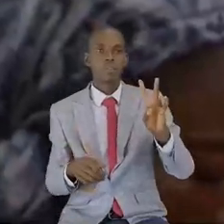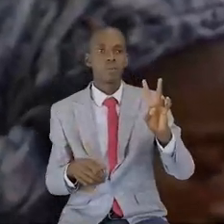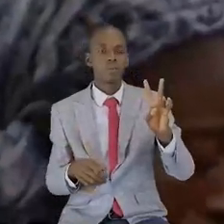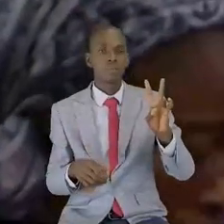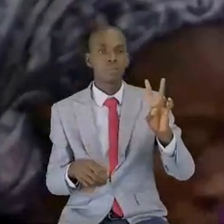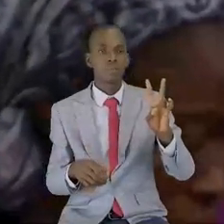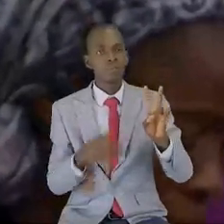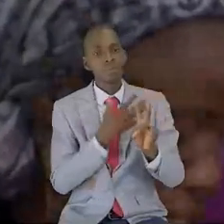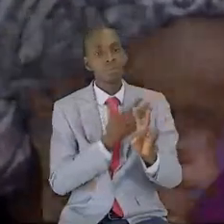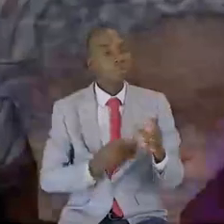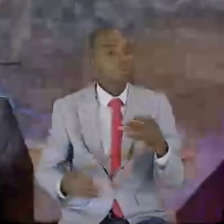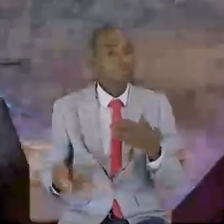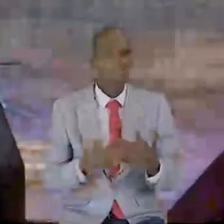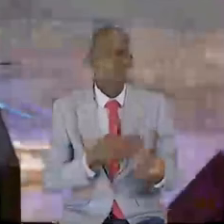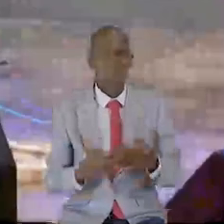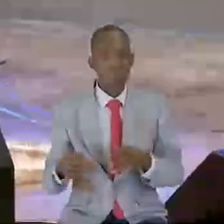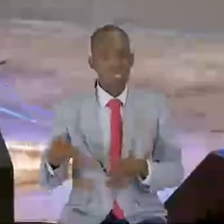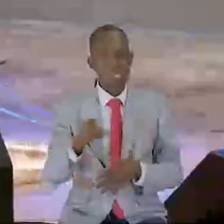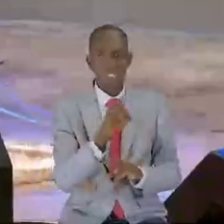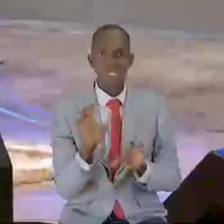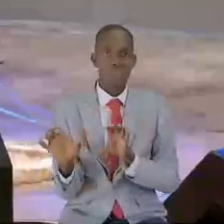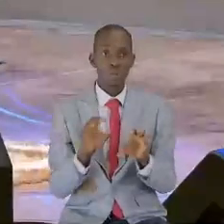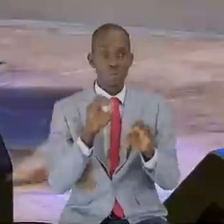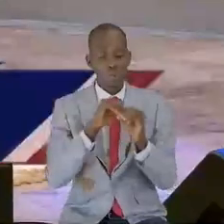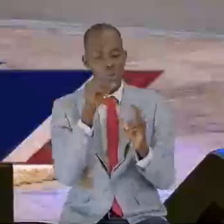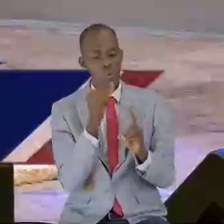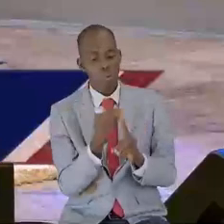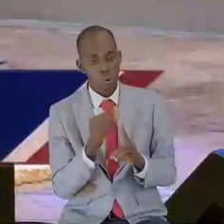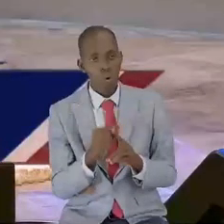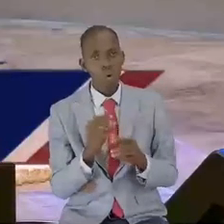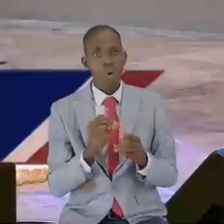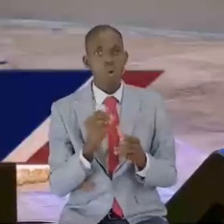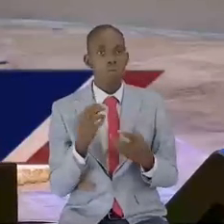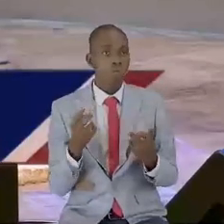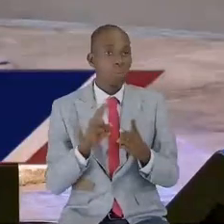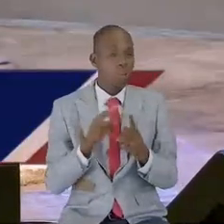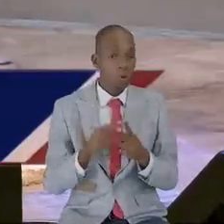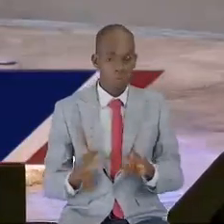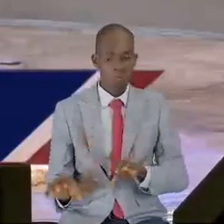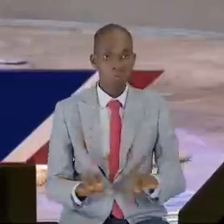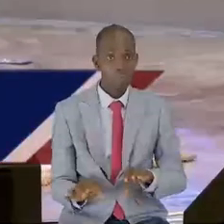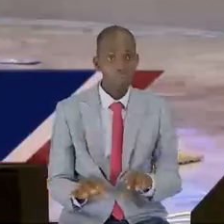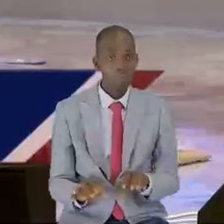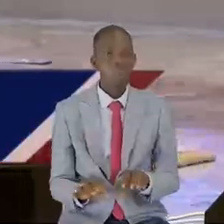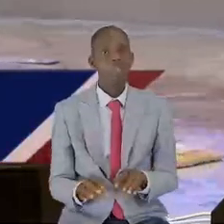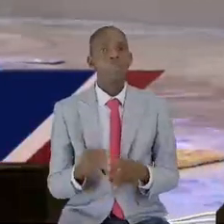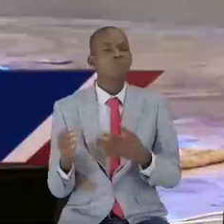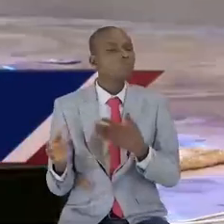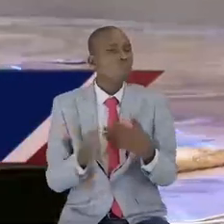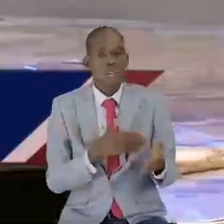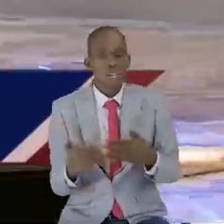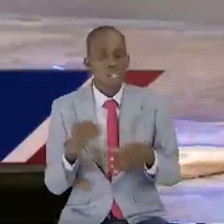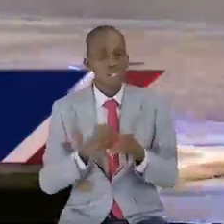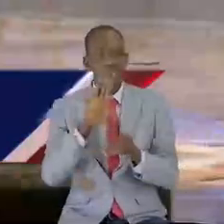Verset 17, il dit, « Et quoi que vous fassiez en parole ou en œuvre, quoique au bureau,